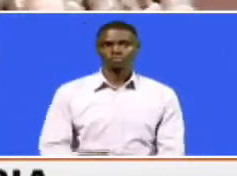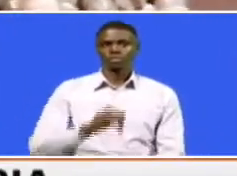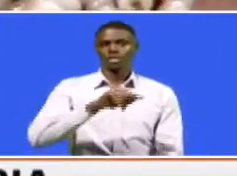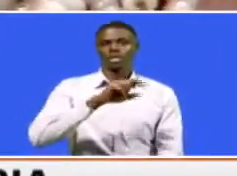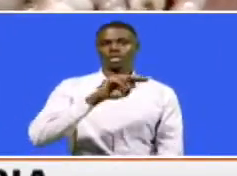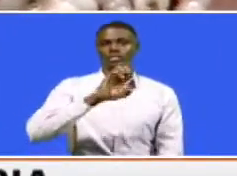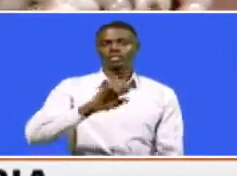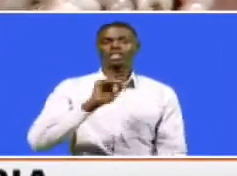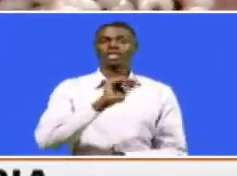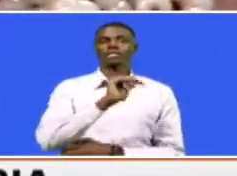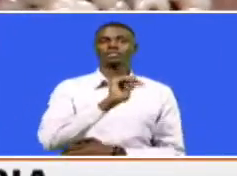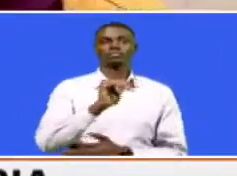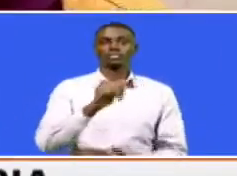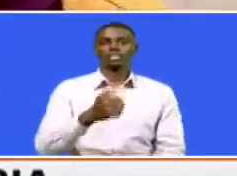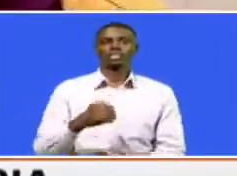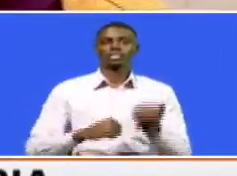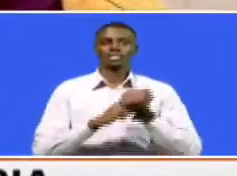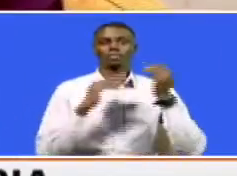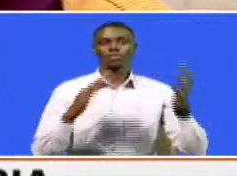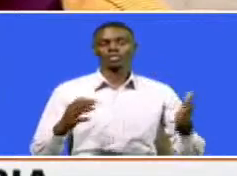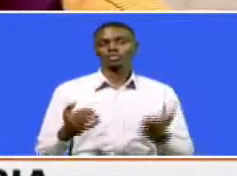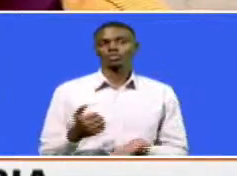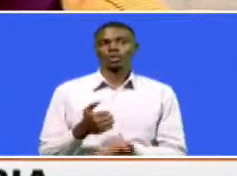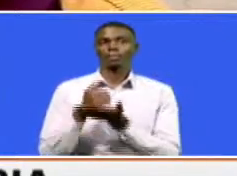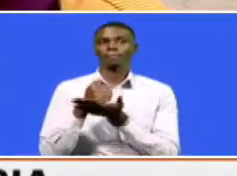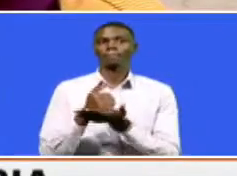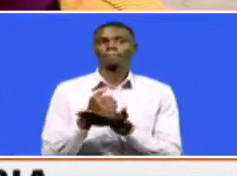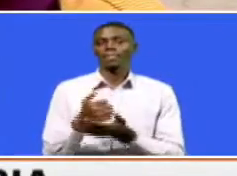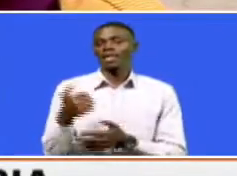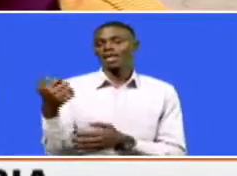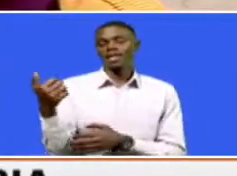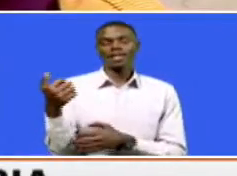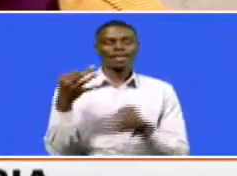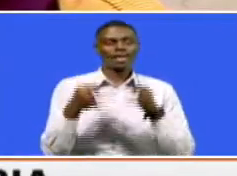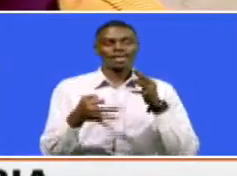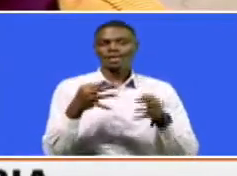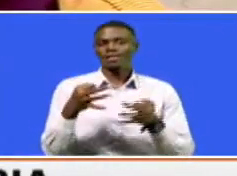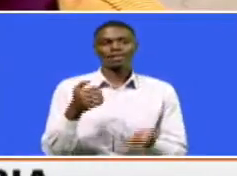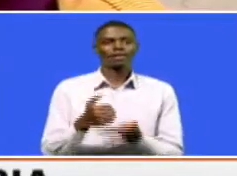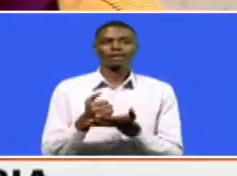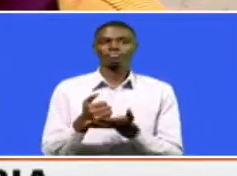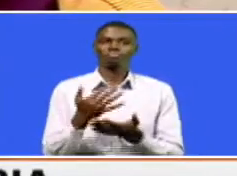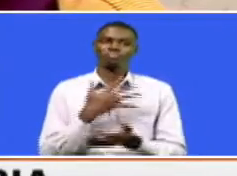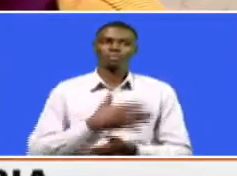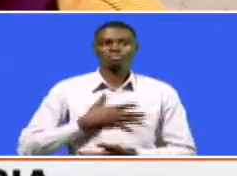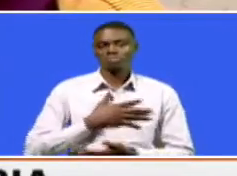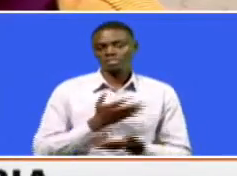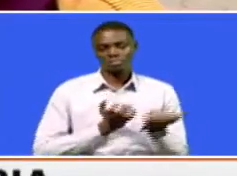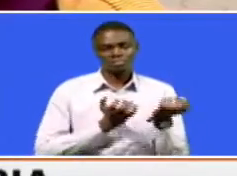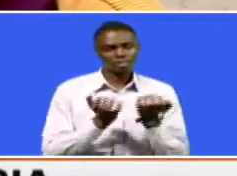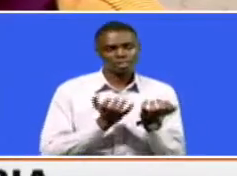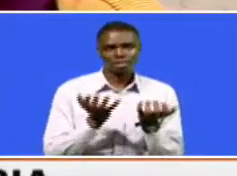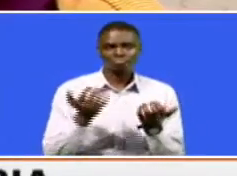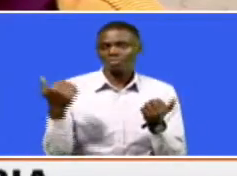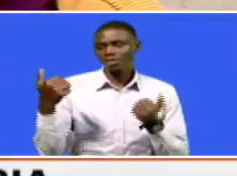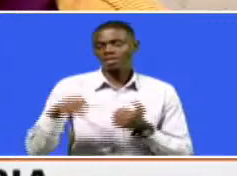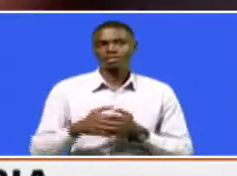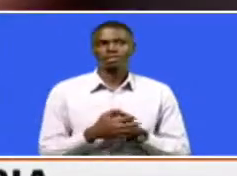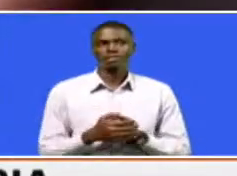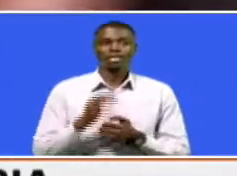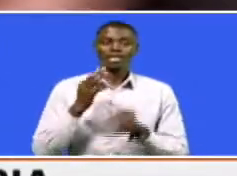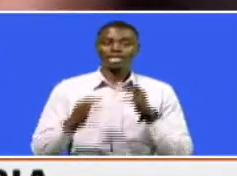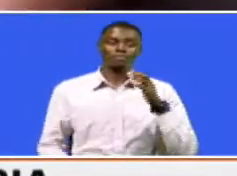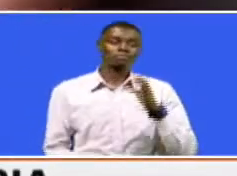kwa wasamaria wema kumsaidia. Mimi nasema kukipatikana usaidizi yoyote nisaidiwa, hata biashara nikiwekewa